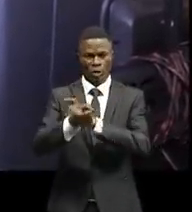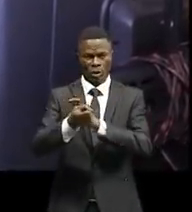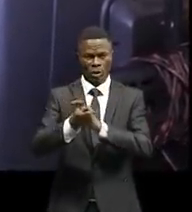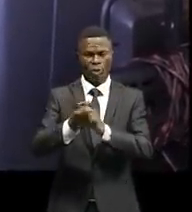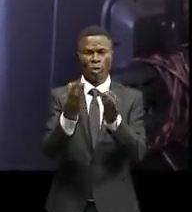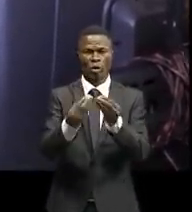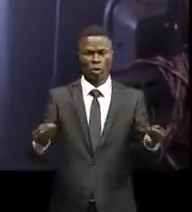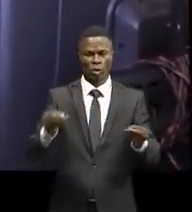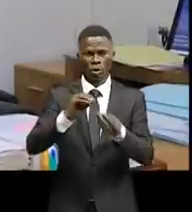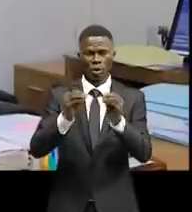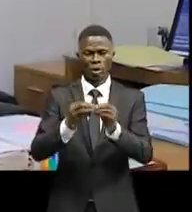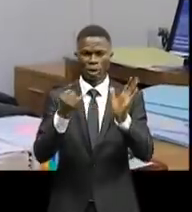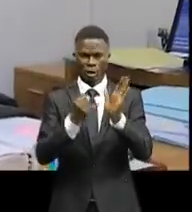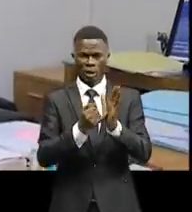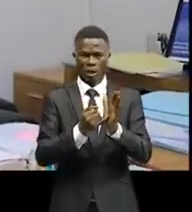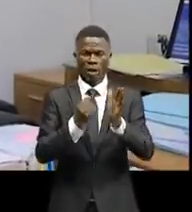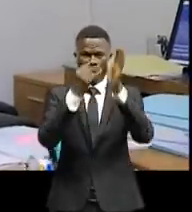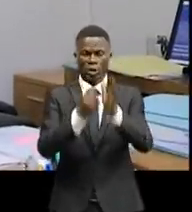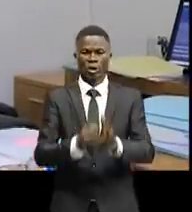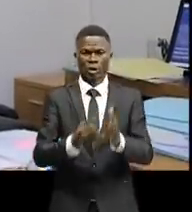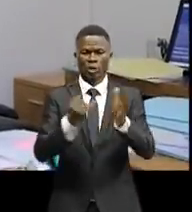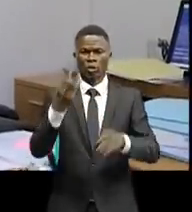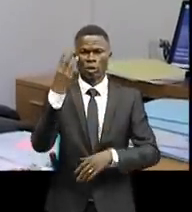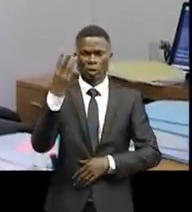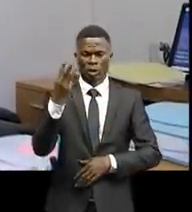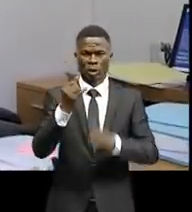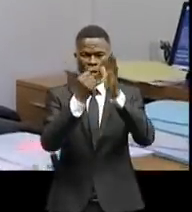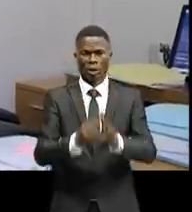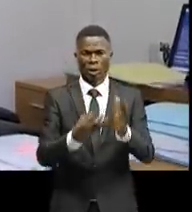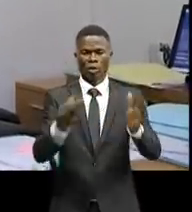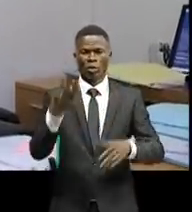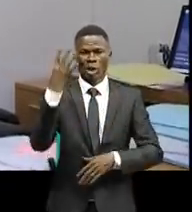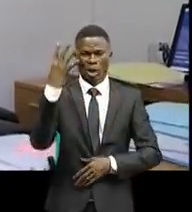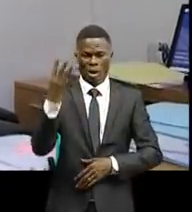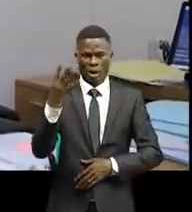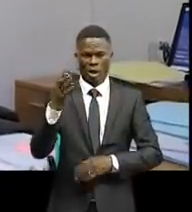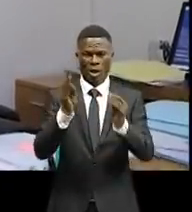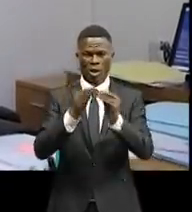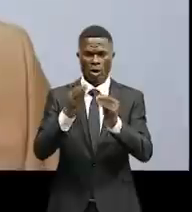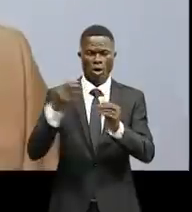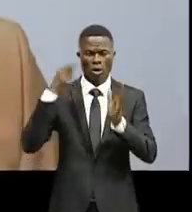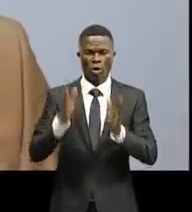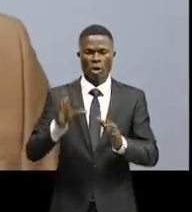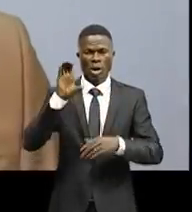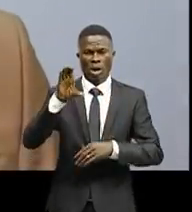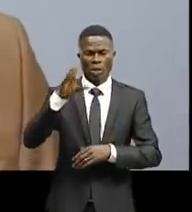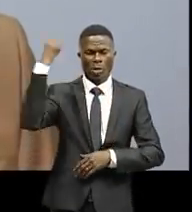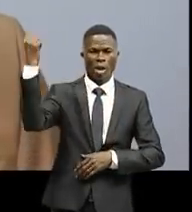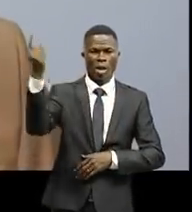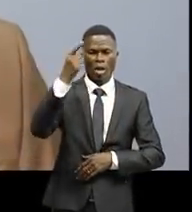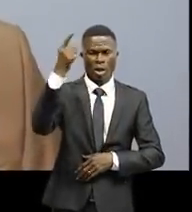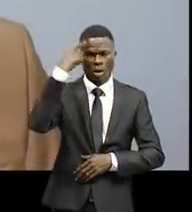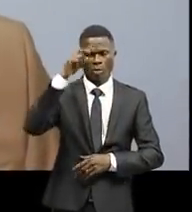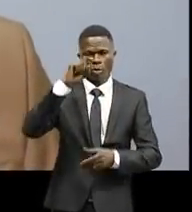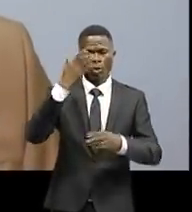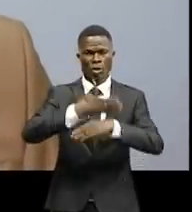des résolutions numéro 663 et 664 du Conseil de gouverneurs de la Banque internationale pour